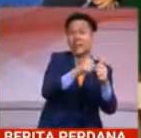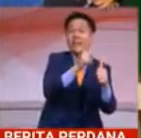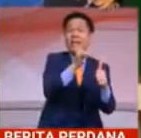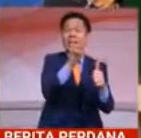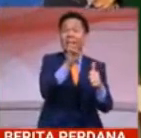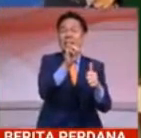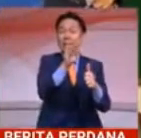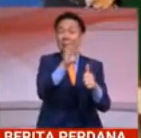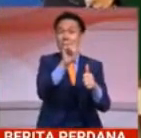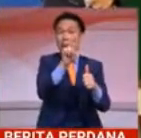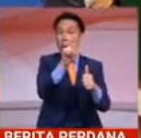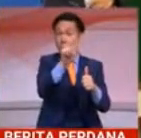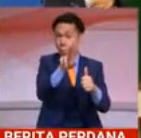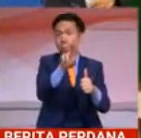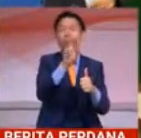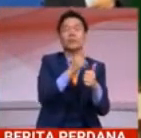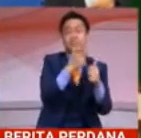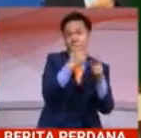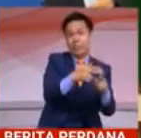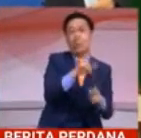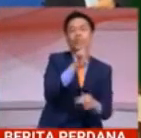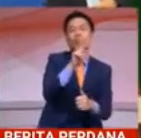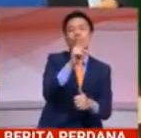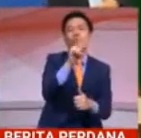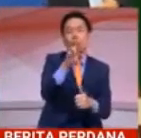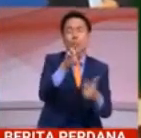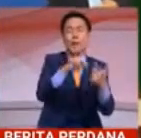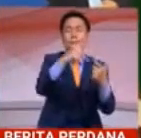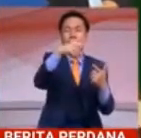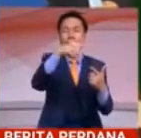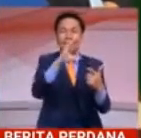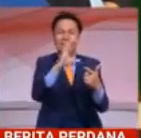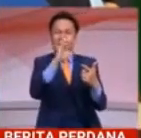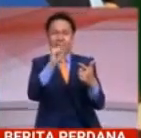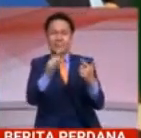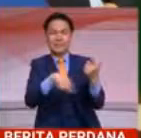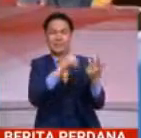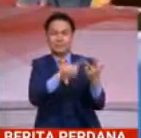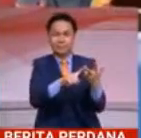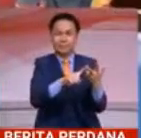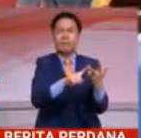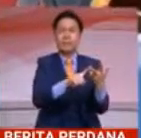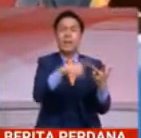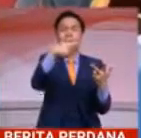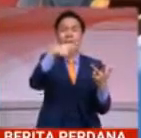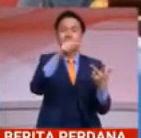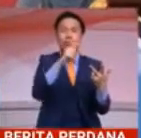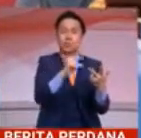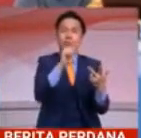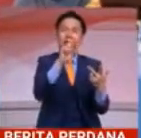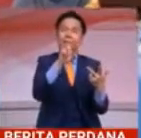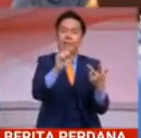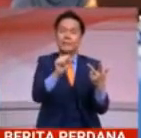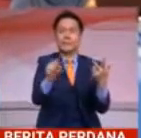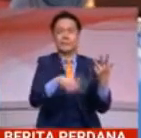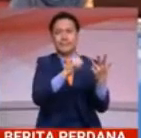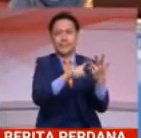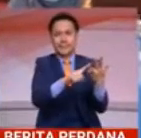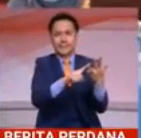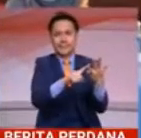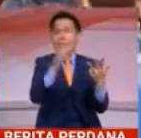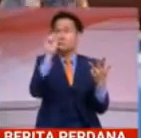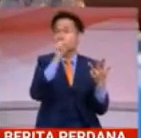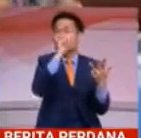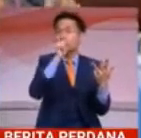Kinabalu Progresif Bersatu, UPKO, PCS, Parti Gagasan Rakyat Sabah, PGRS dan penyanyi